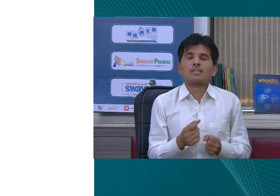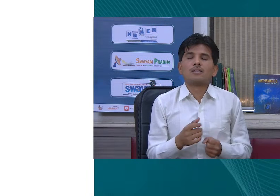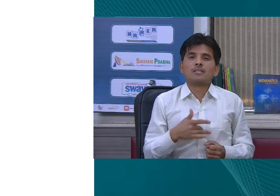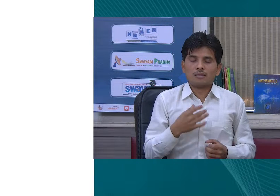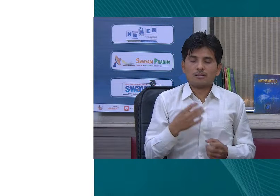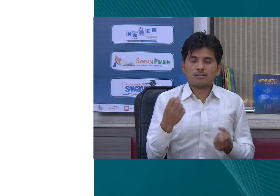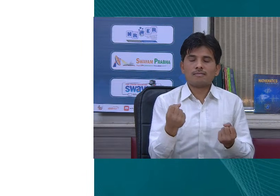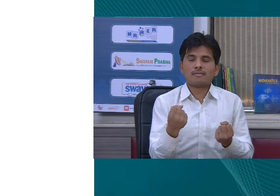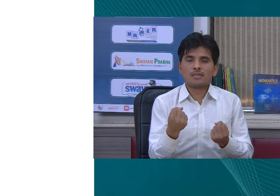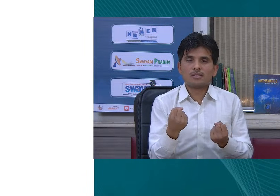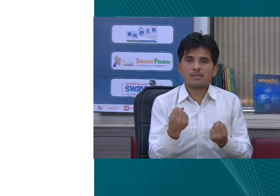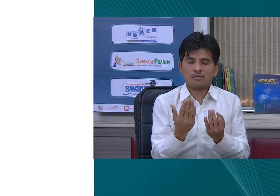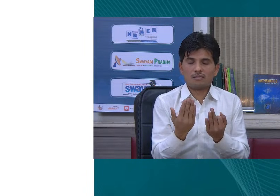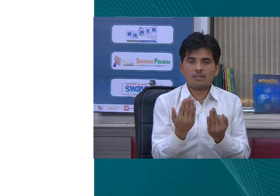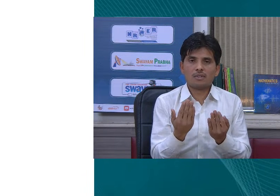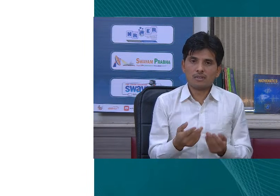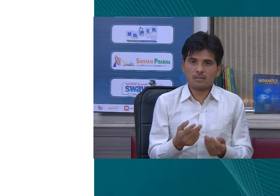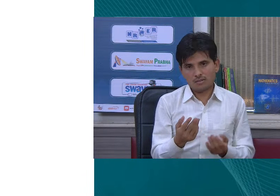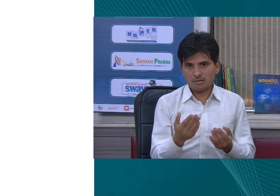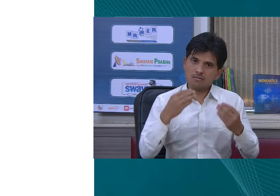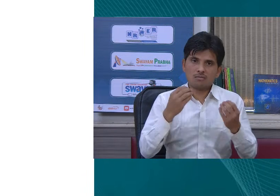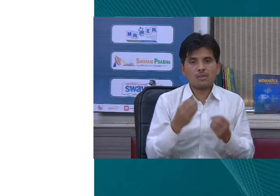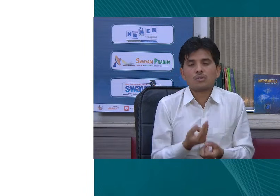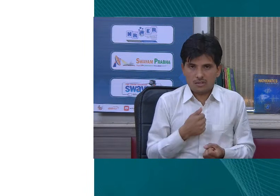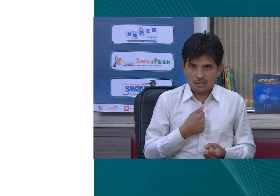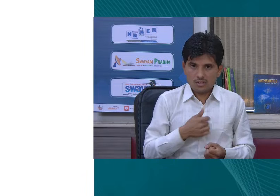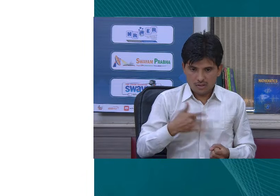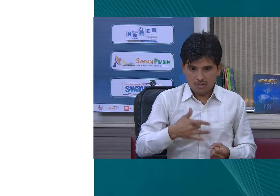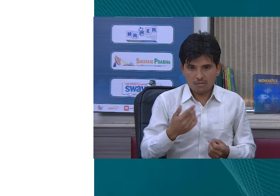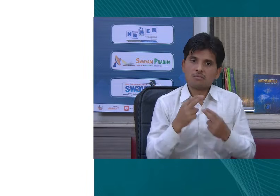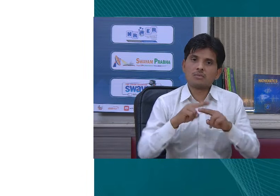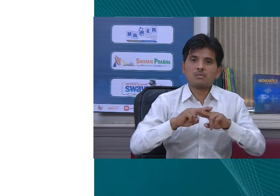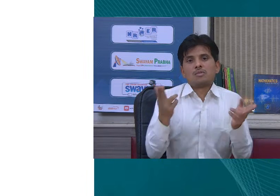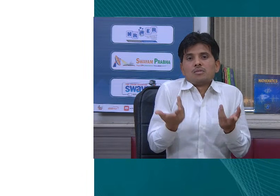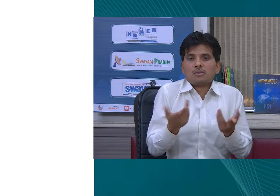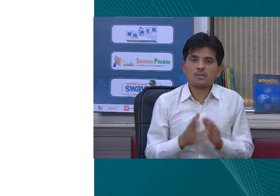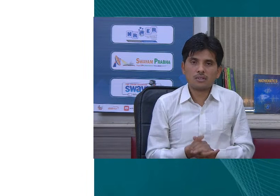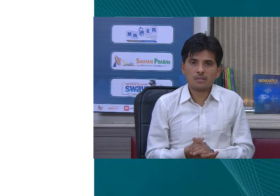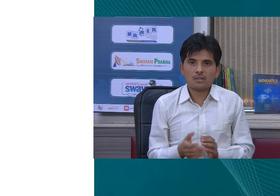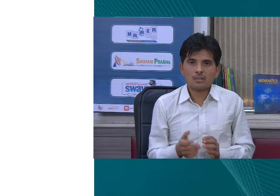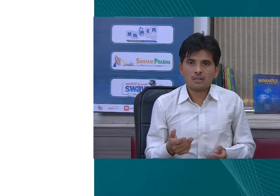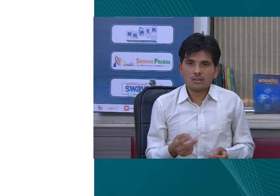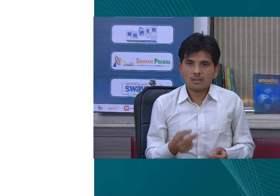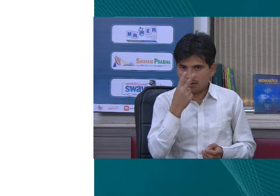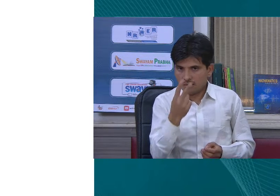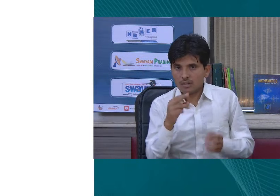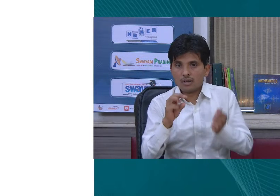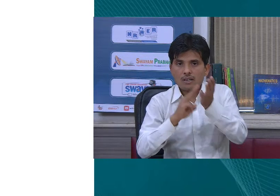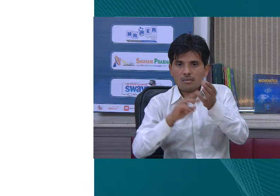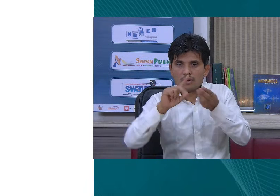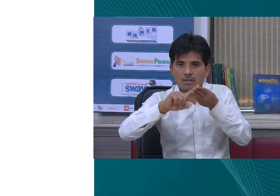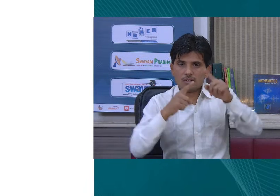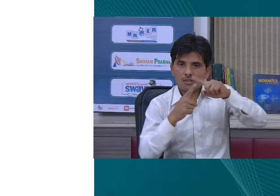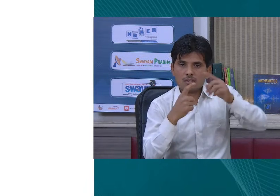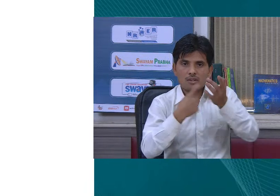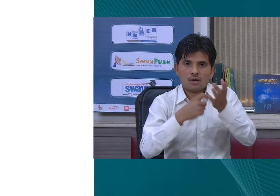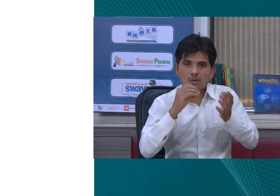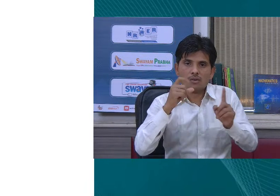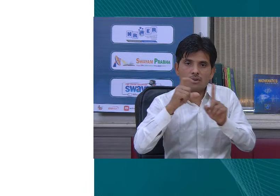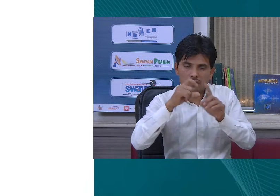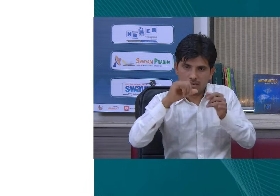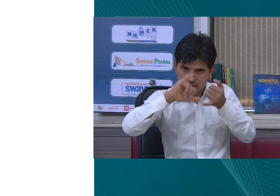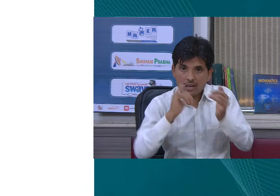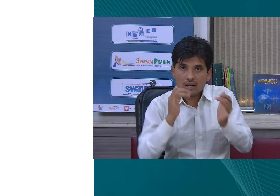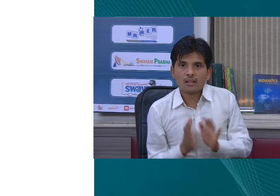जाता है. सो दीज आर एक्चुअली, तारा टूटता नहीं है, ये वही मेटेरोइड्स है जो, क्योंकि they are bright, they